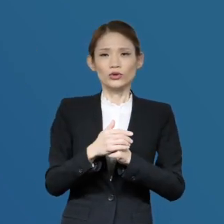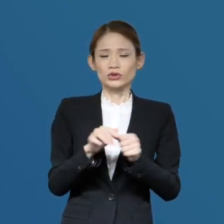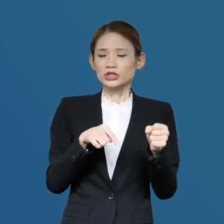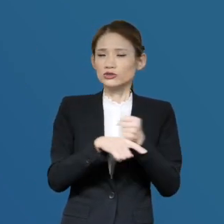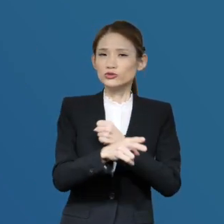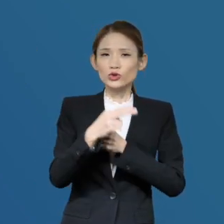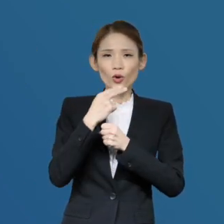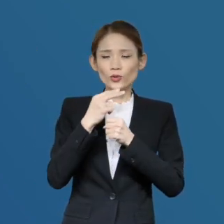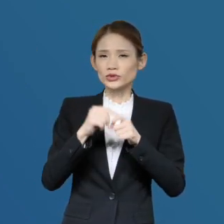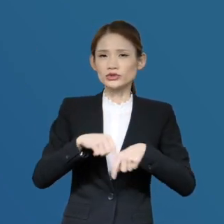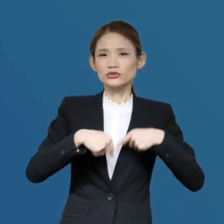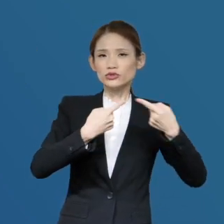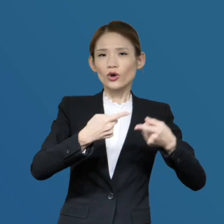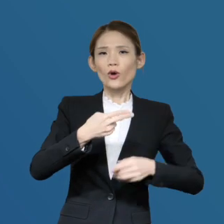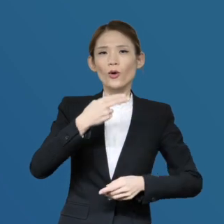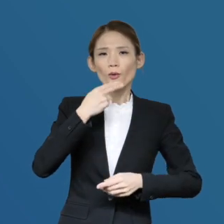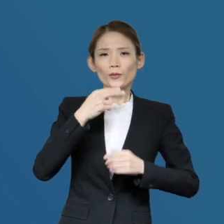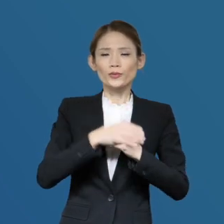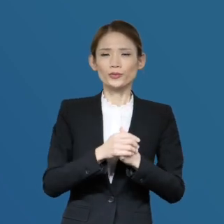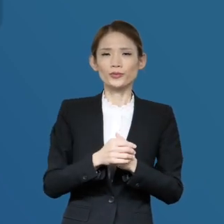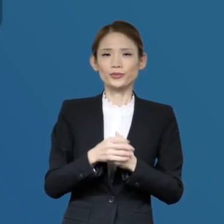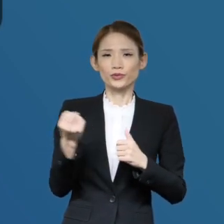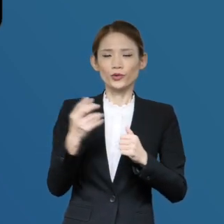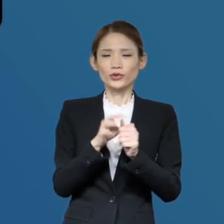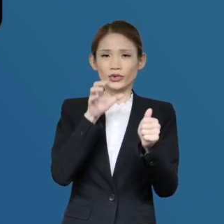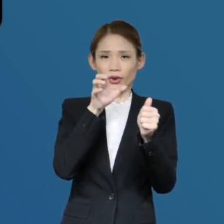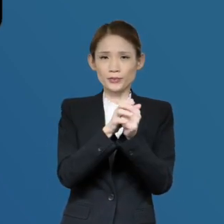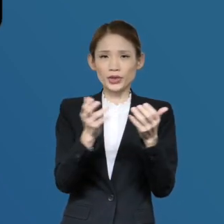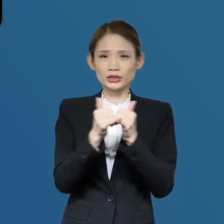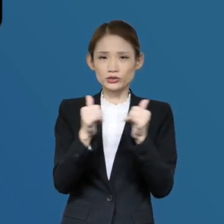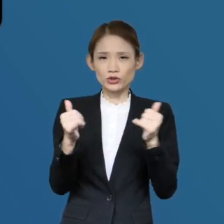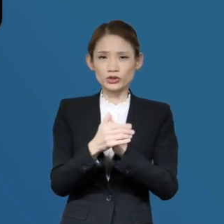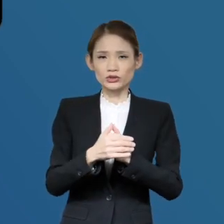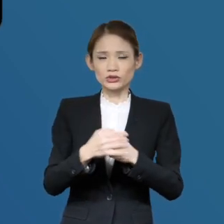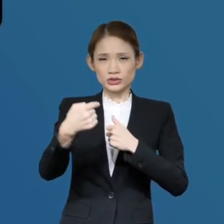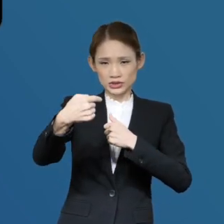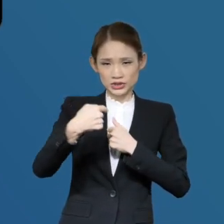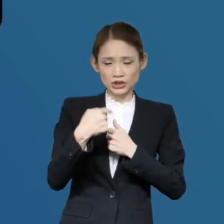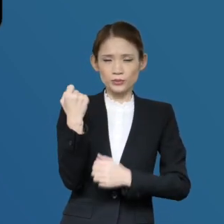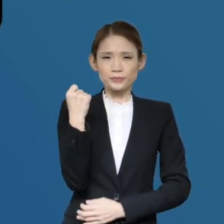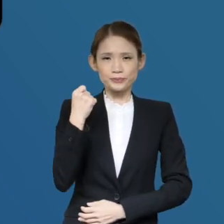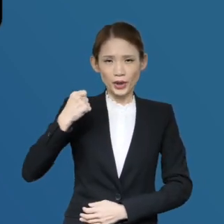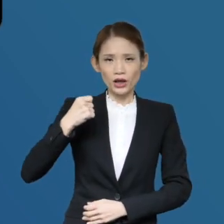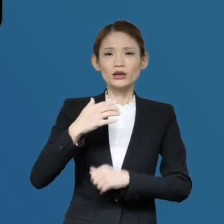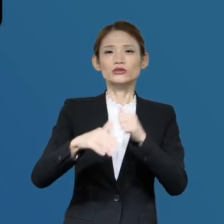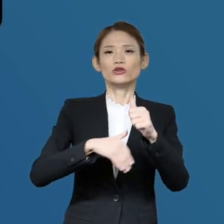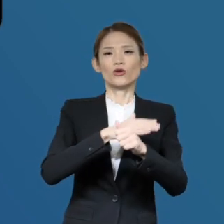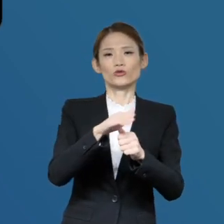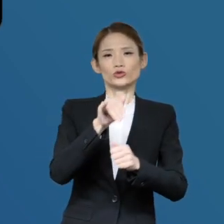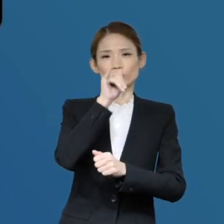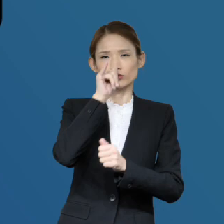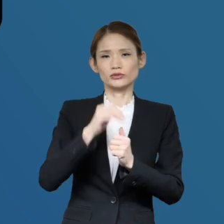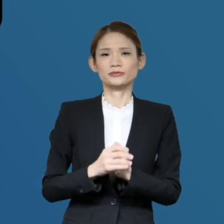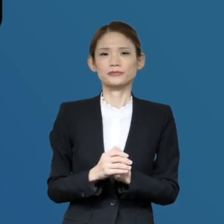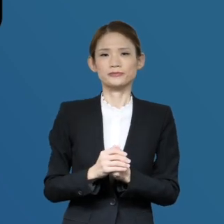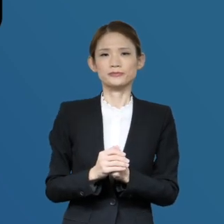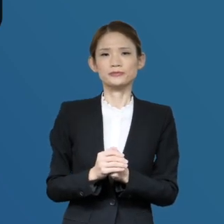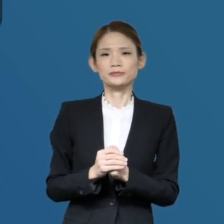아무런 사유 없이 출근을 하지 않는 경우, 담당 직원의 정당한 지시를 따르지 않는 경우가